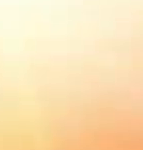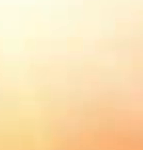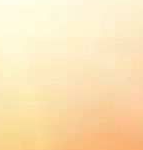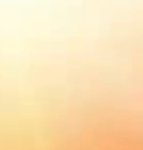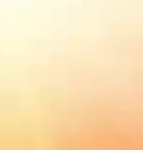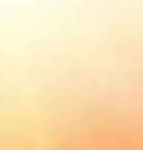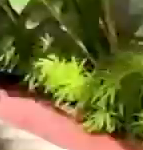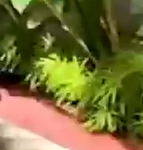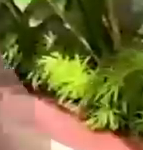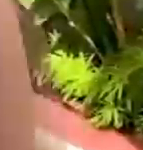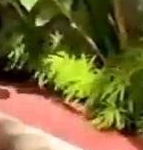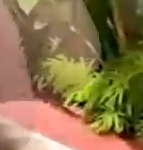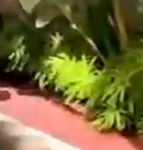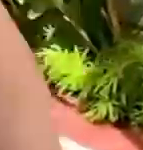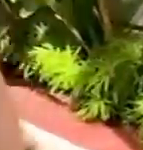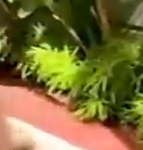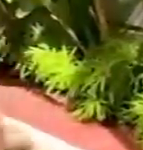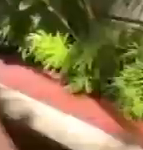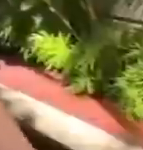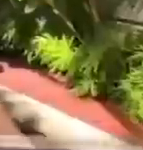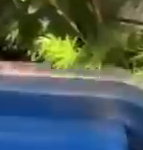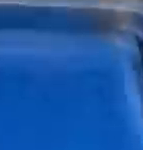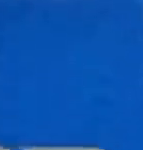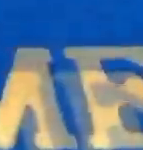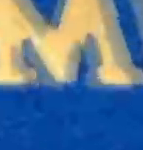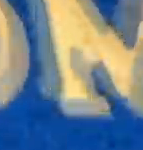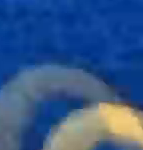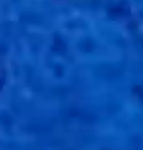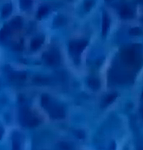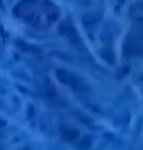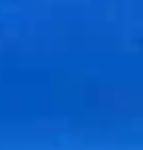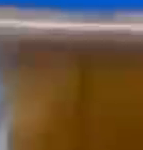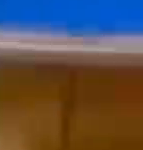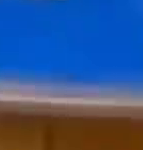ang buong maghapon ay tiyak na sisigla.